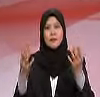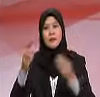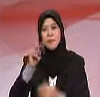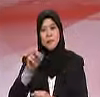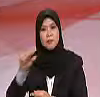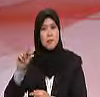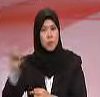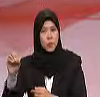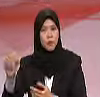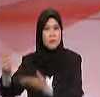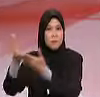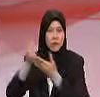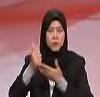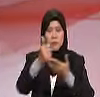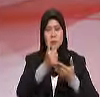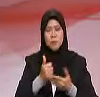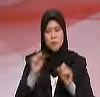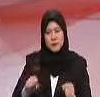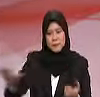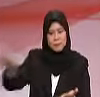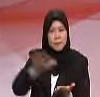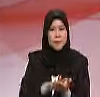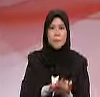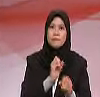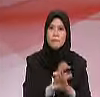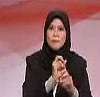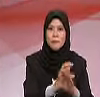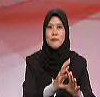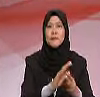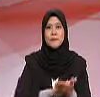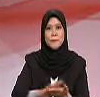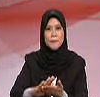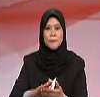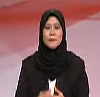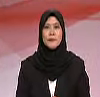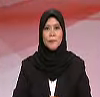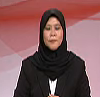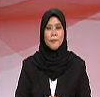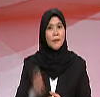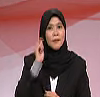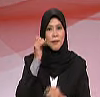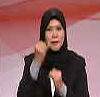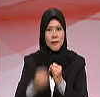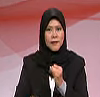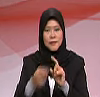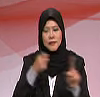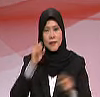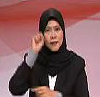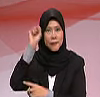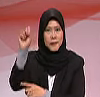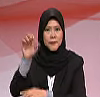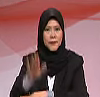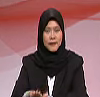bukan kerajaan NGO meneladani usaha murni ini. Paparan tadi mengakhiri berita dari Sabah petang